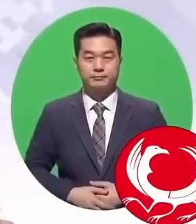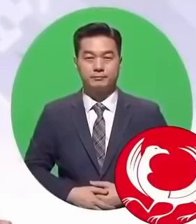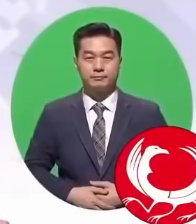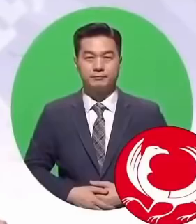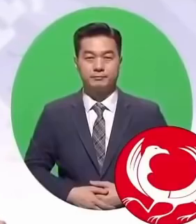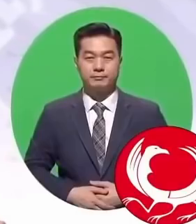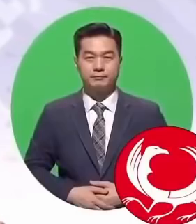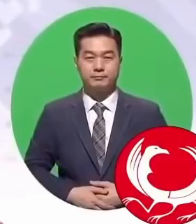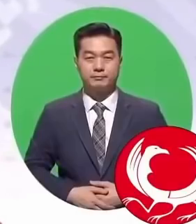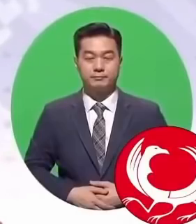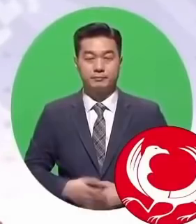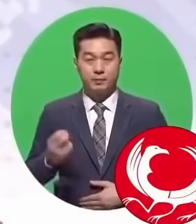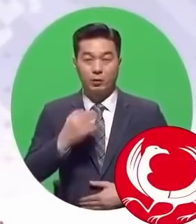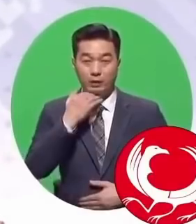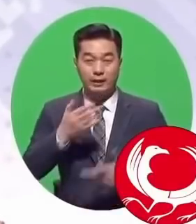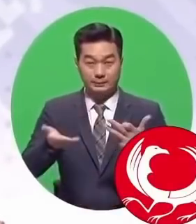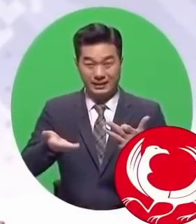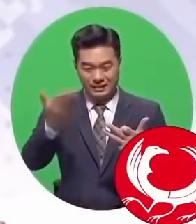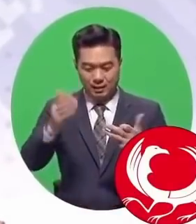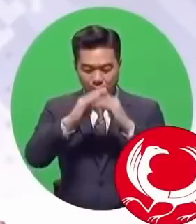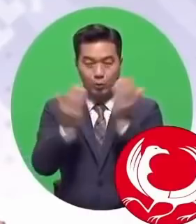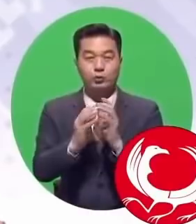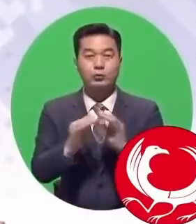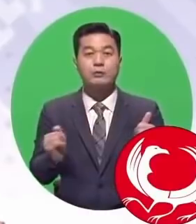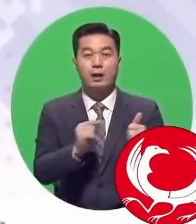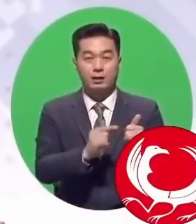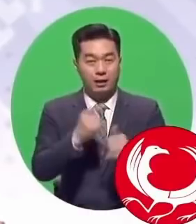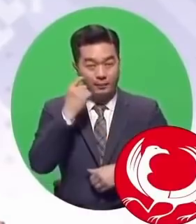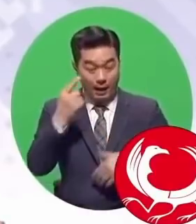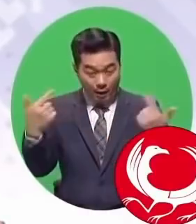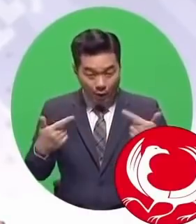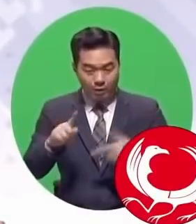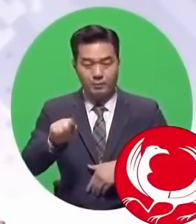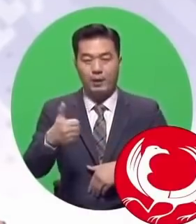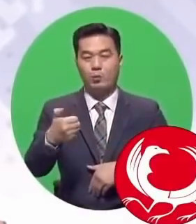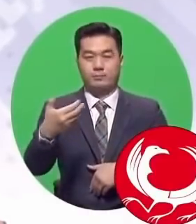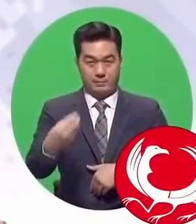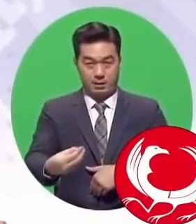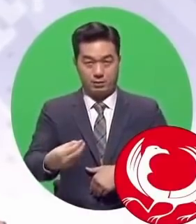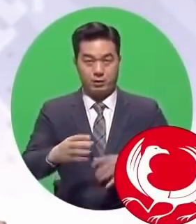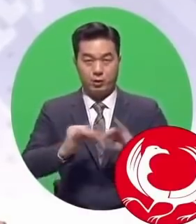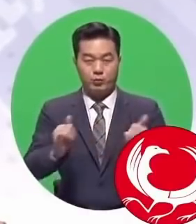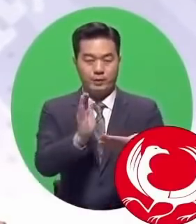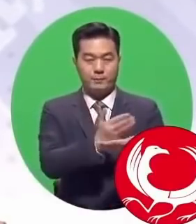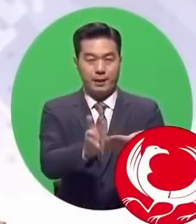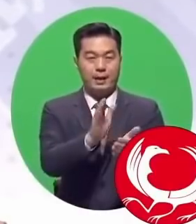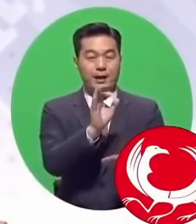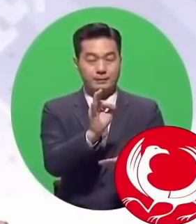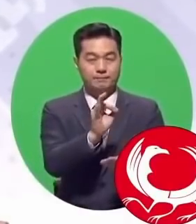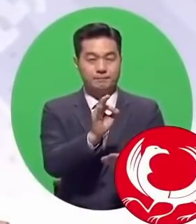또한 18세 이상 모든 국민에게 매월 150만 원의 국민 배당금을